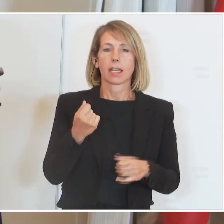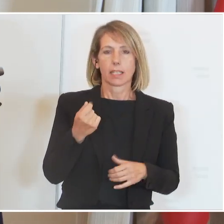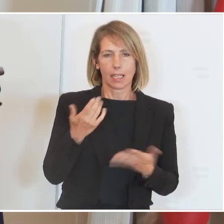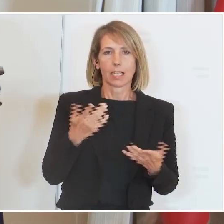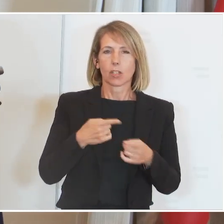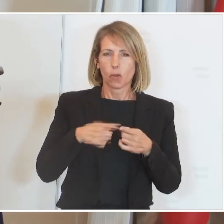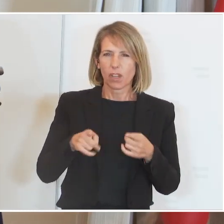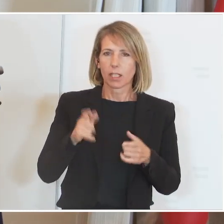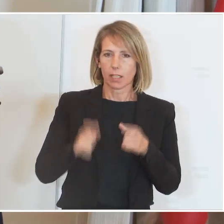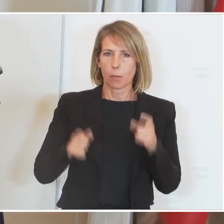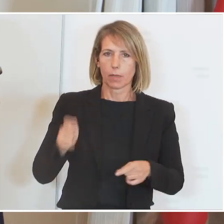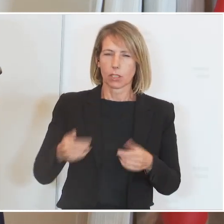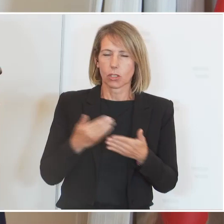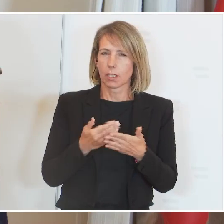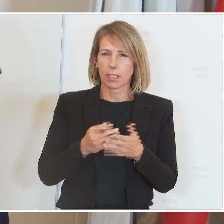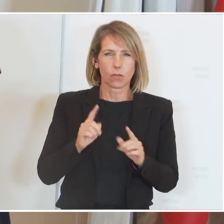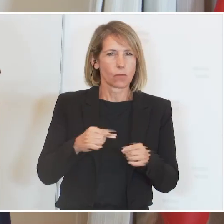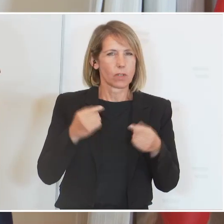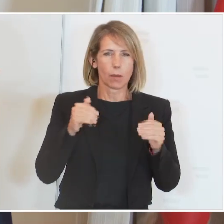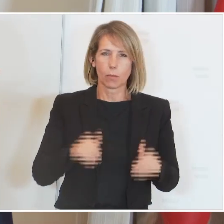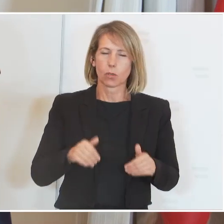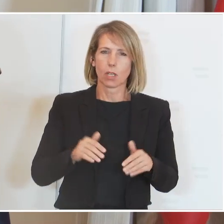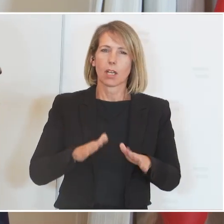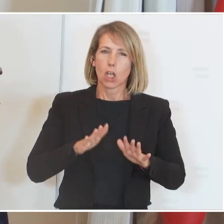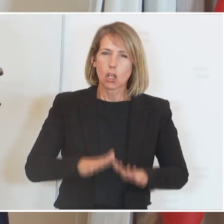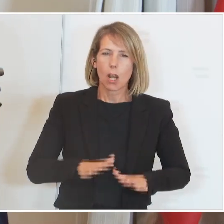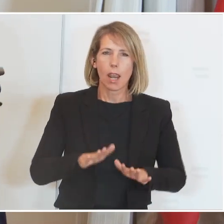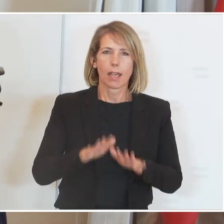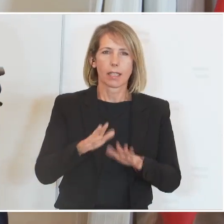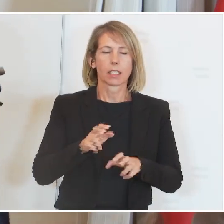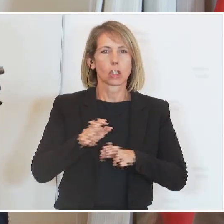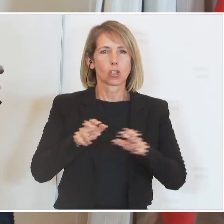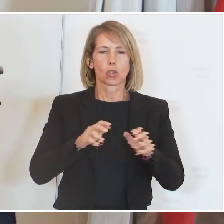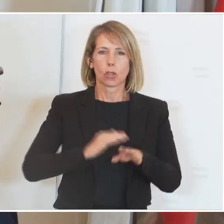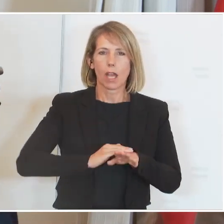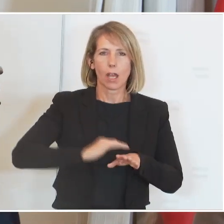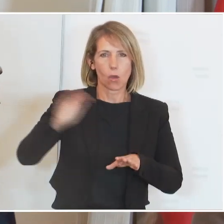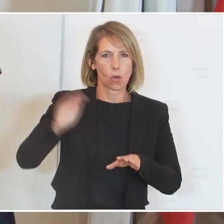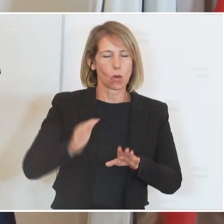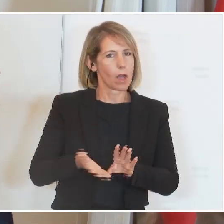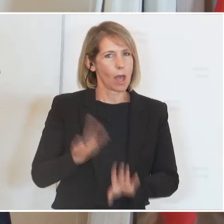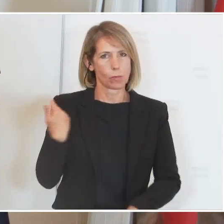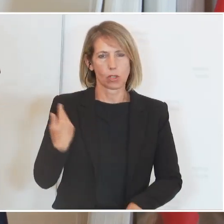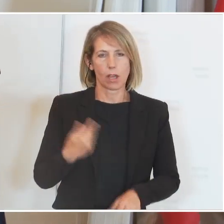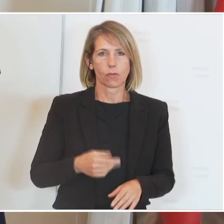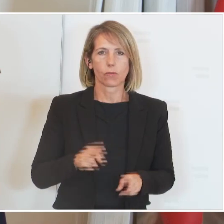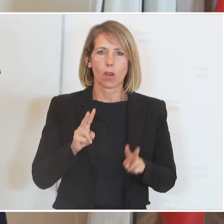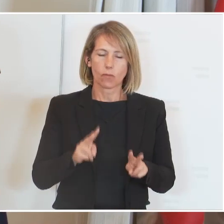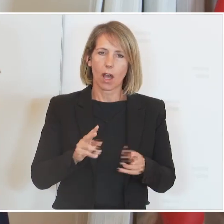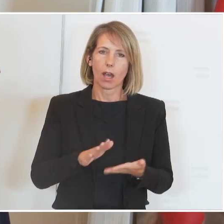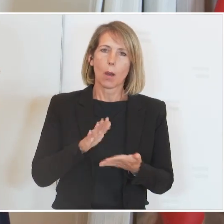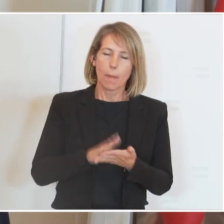heißt, wir haben uns dazu bekannt, die schleichende Steuererhöhung abzuschaffen. Das heißt, dass tatsächlich mehr